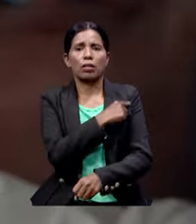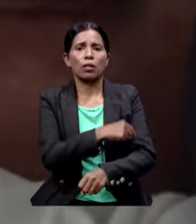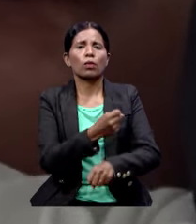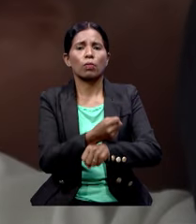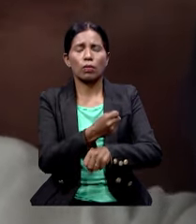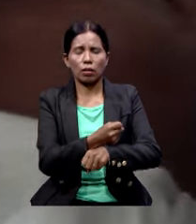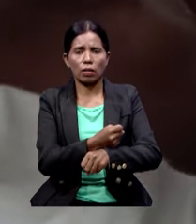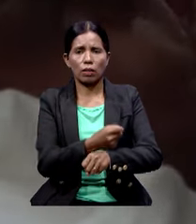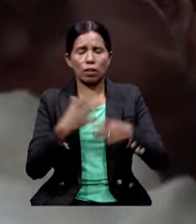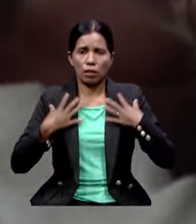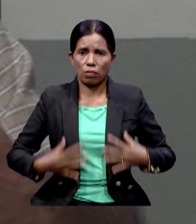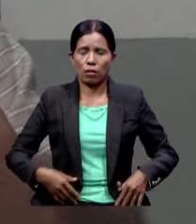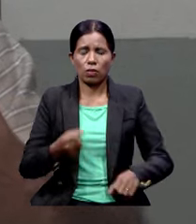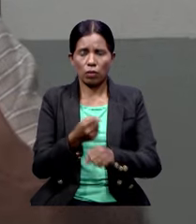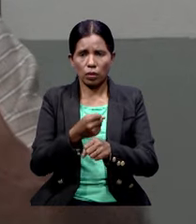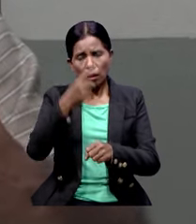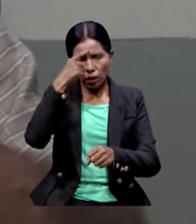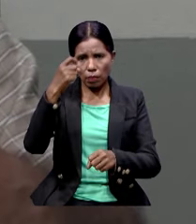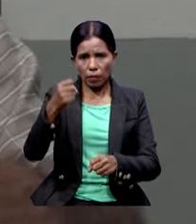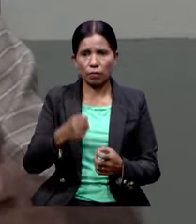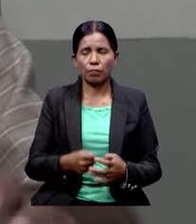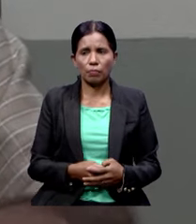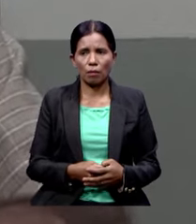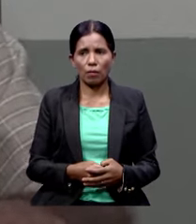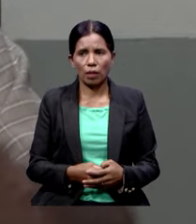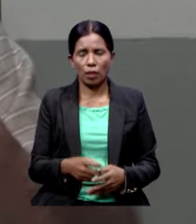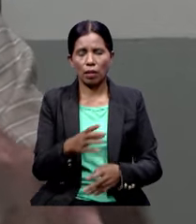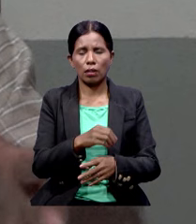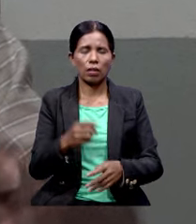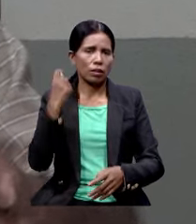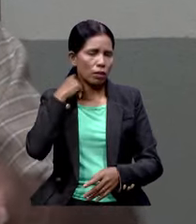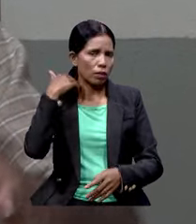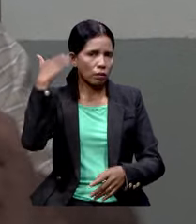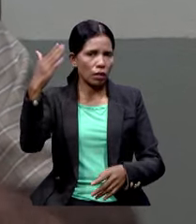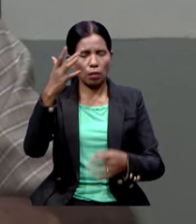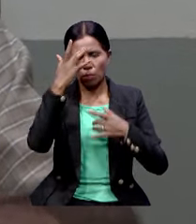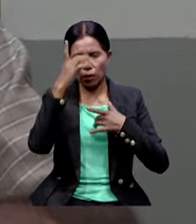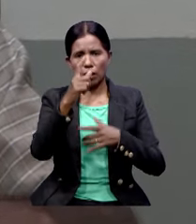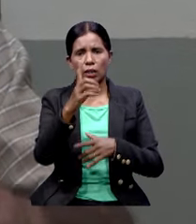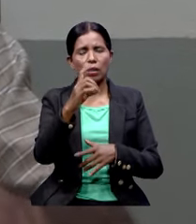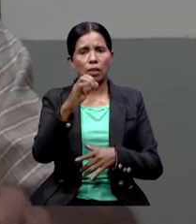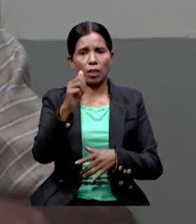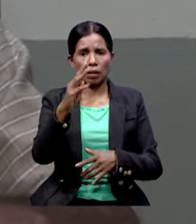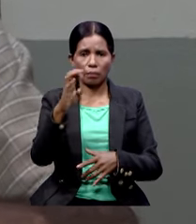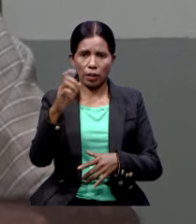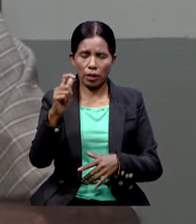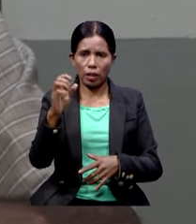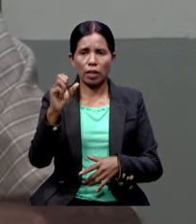ane ane san tam ane san ui ita tete dian ia kolesterol tinggi ia diabetes ia asam urat ida ne maka